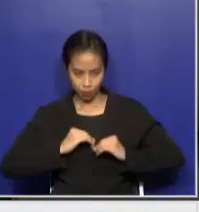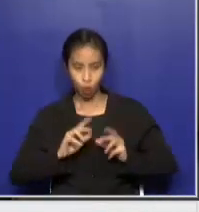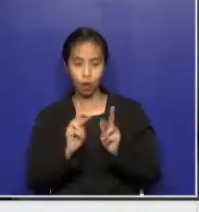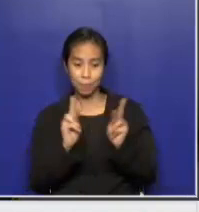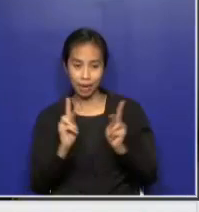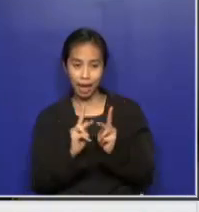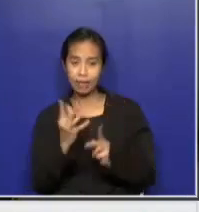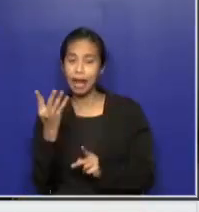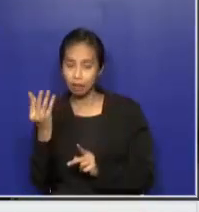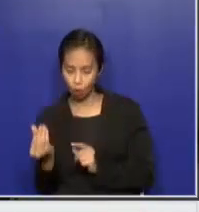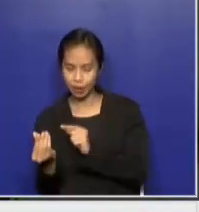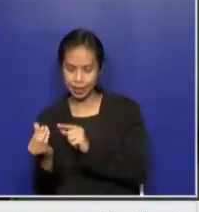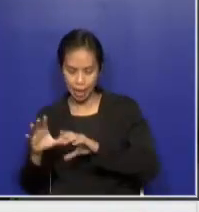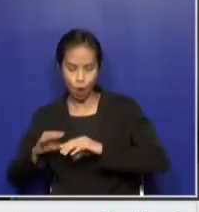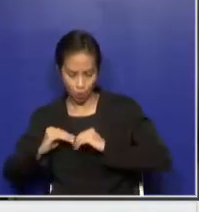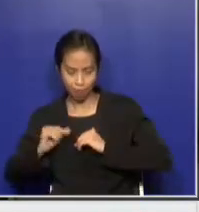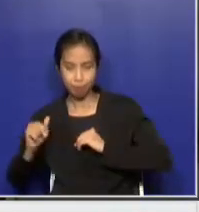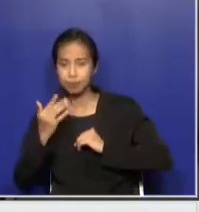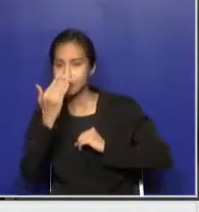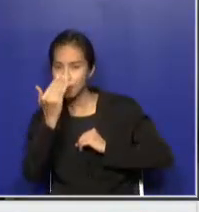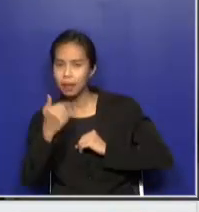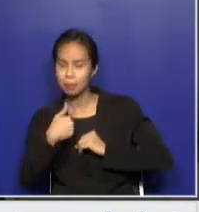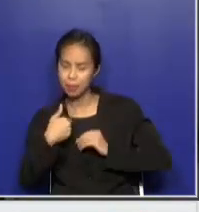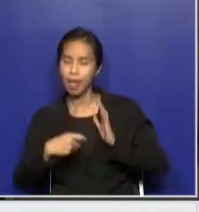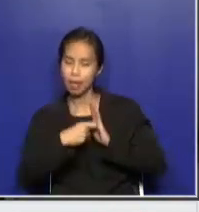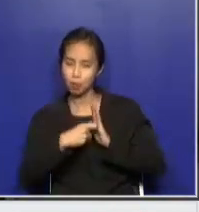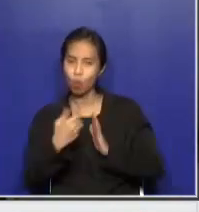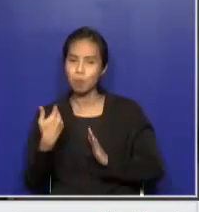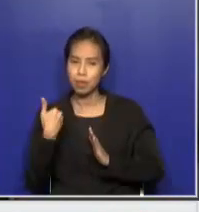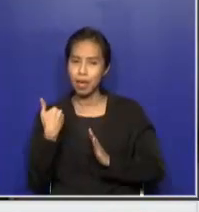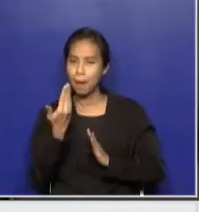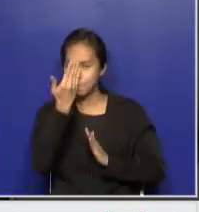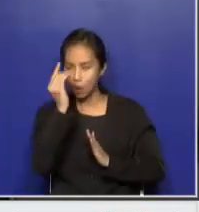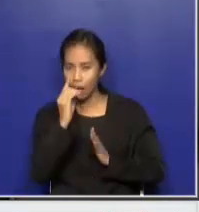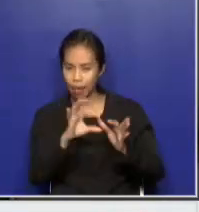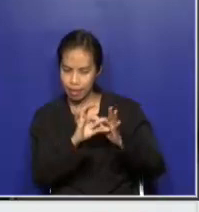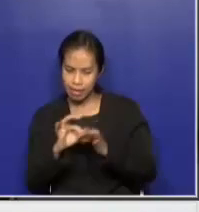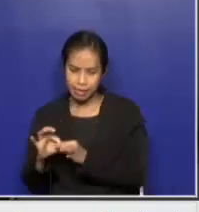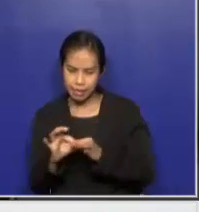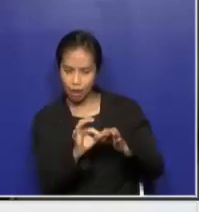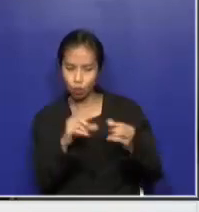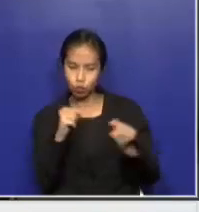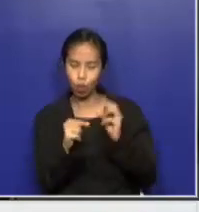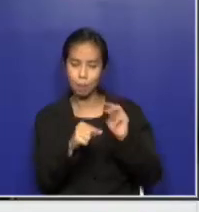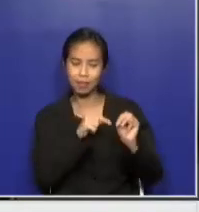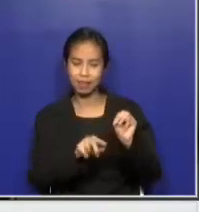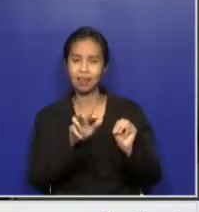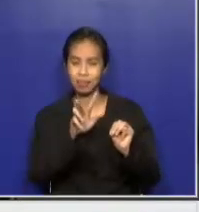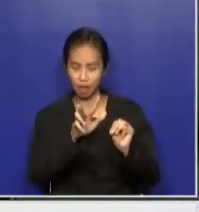ยนะในเรื่องนี้ทำไมต้องเห็นด้วยผมมีเหตุผลเพราะมันเกี่ยวเนื่องกับมาตรา3ในตอนแร